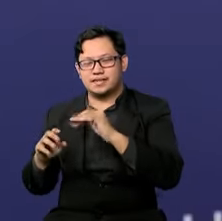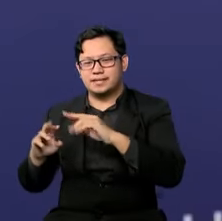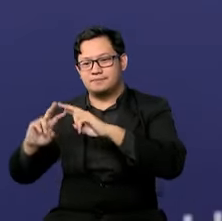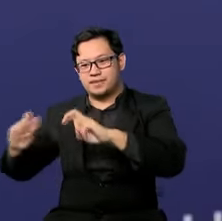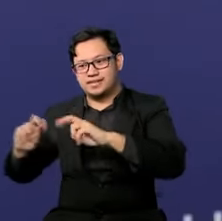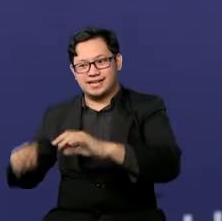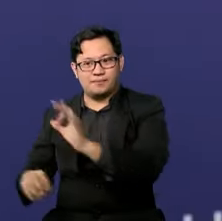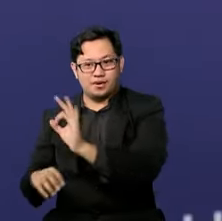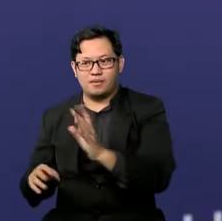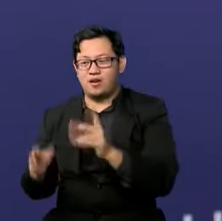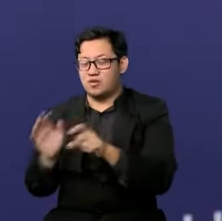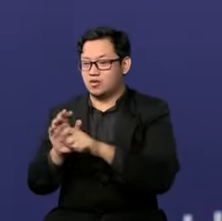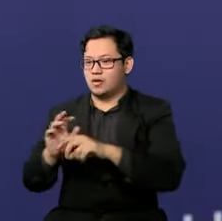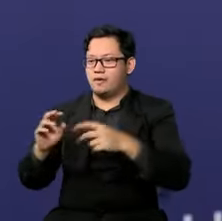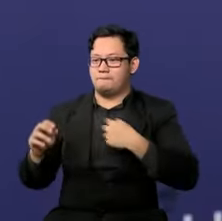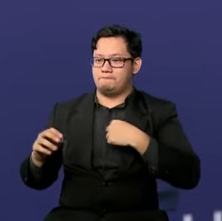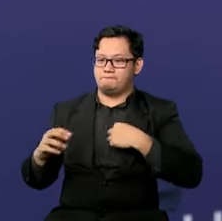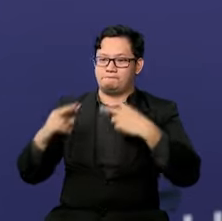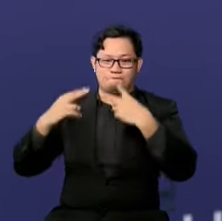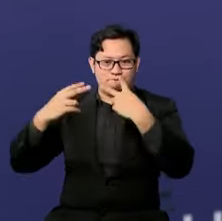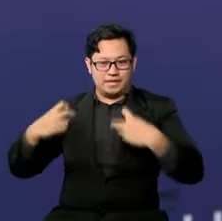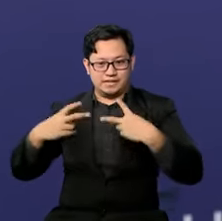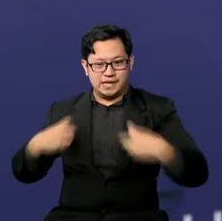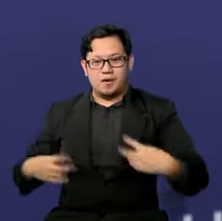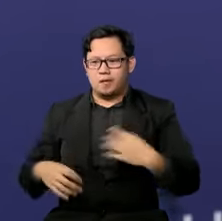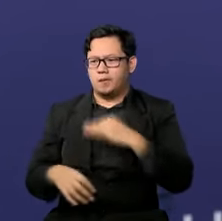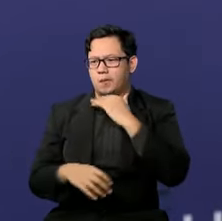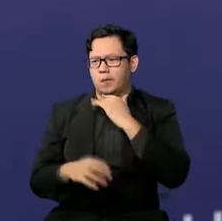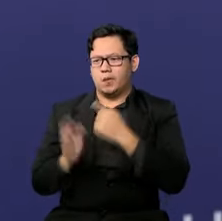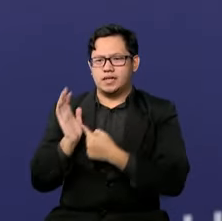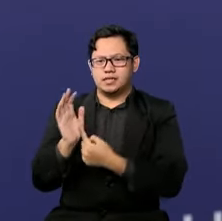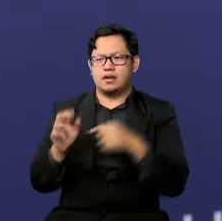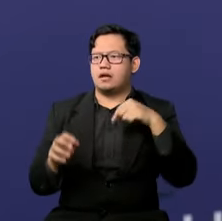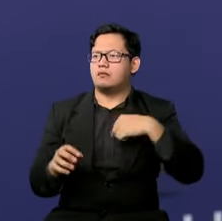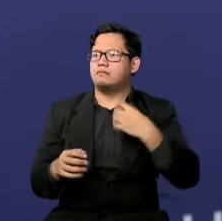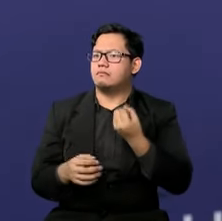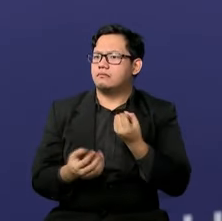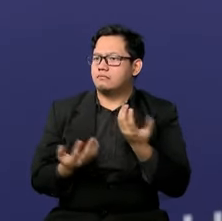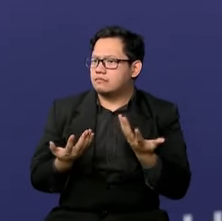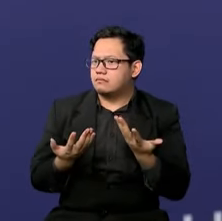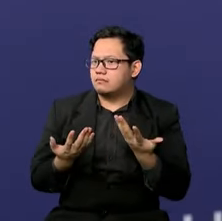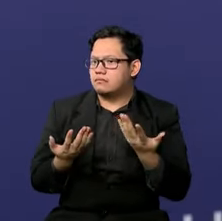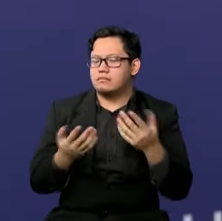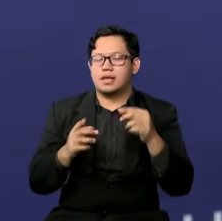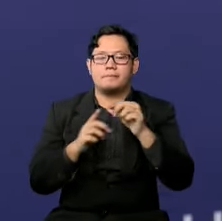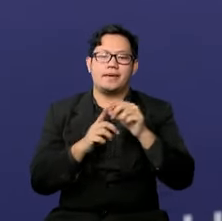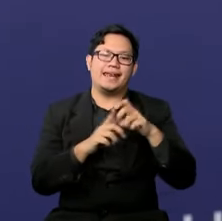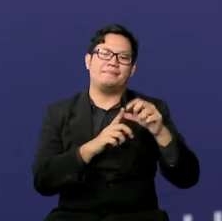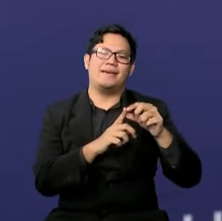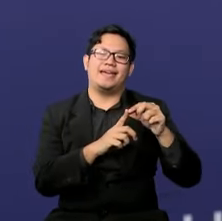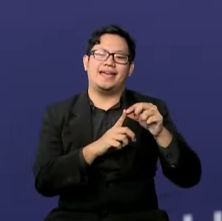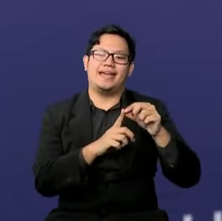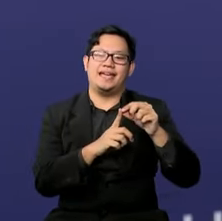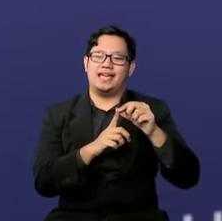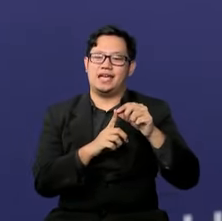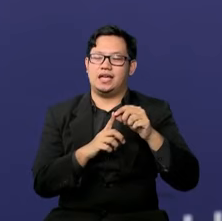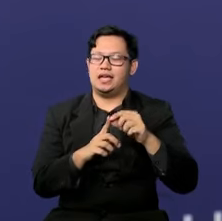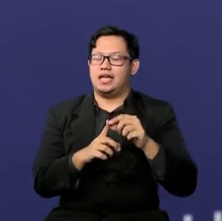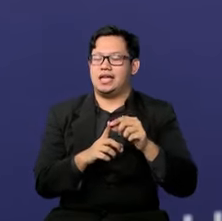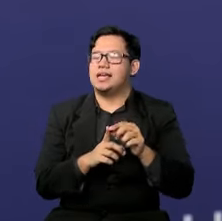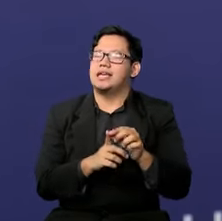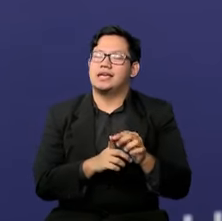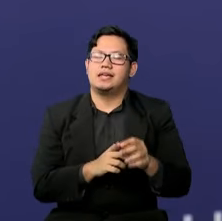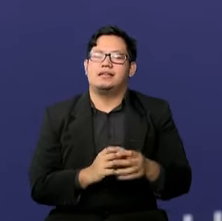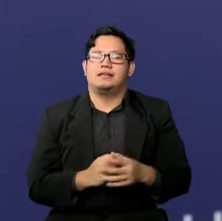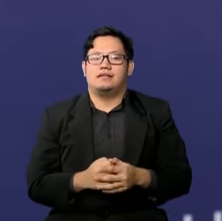dia diperiksa Kalau misalnya gini saya periksa lagi nunggu hasil saya jatuhnya panimbag masih PDP meledak kotak belum pindah total selama